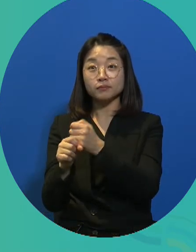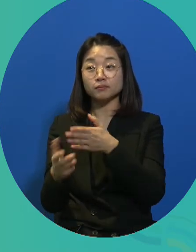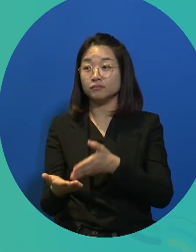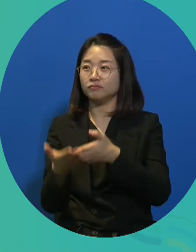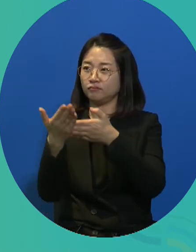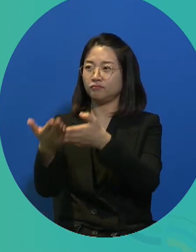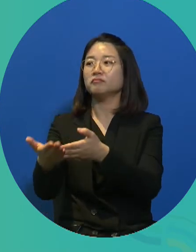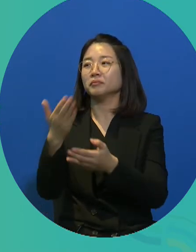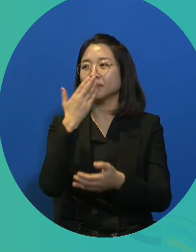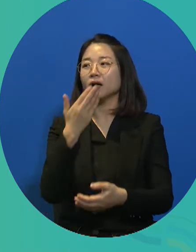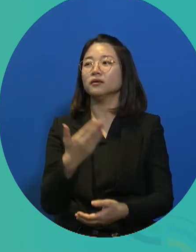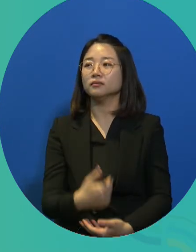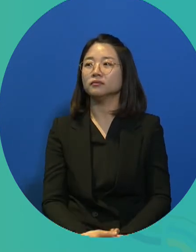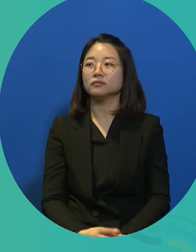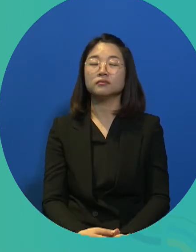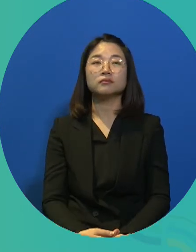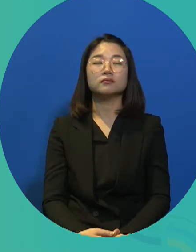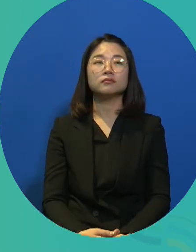수 있을 것 같습니다.